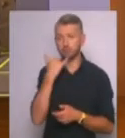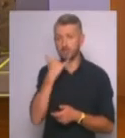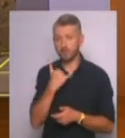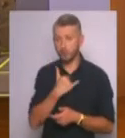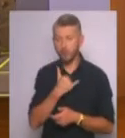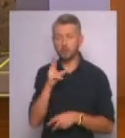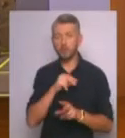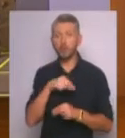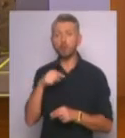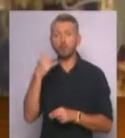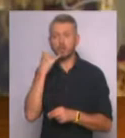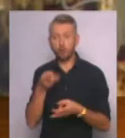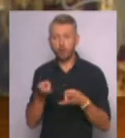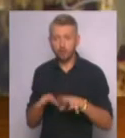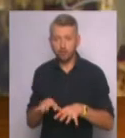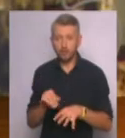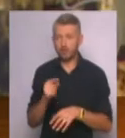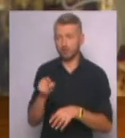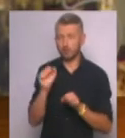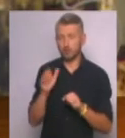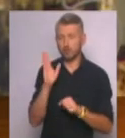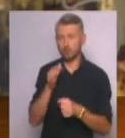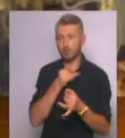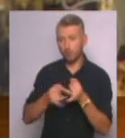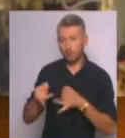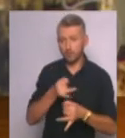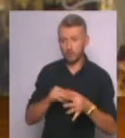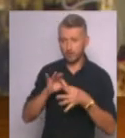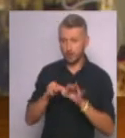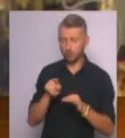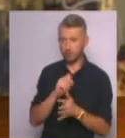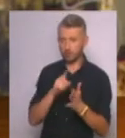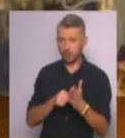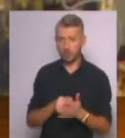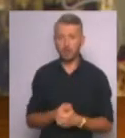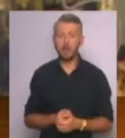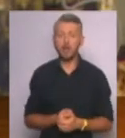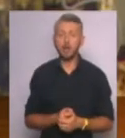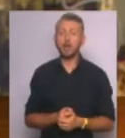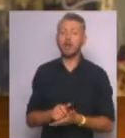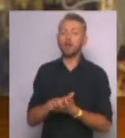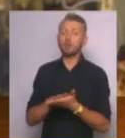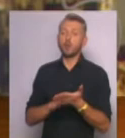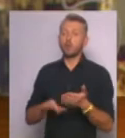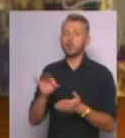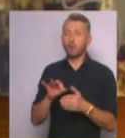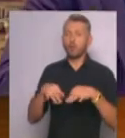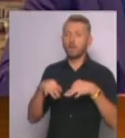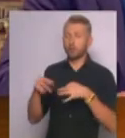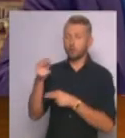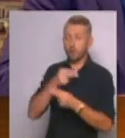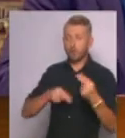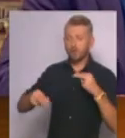номер телефону залишили, і з вами можна буде проговорити потім детальніше це питання. Пане Андрію, продовжуємо з приводу транспортної